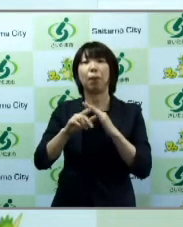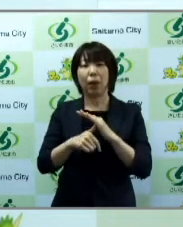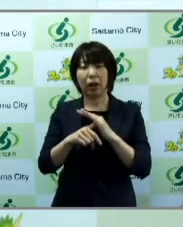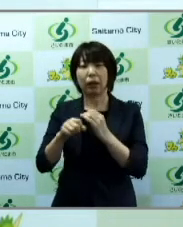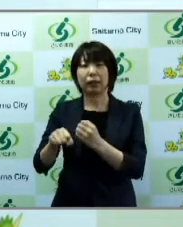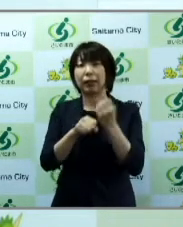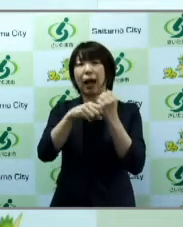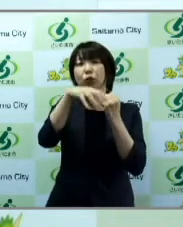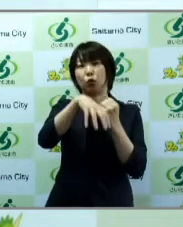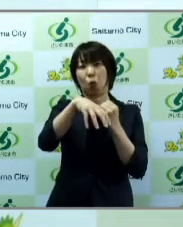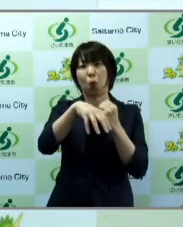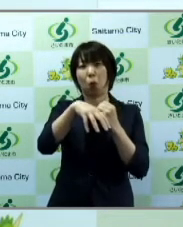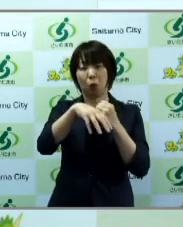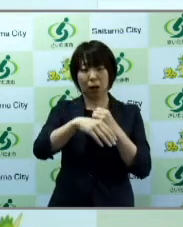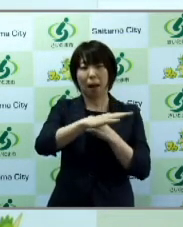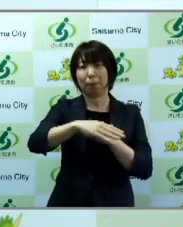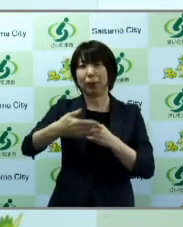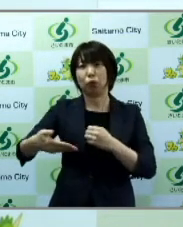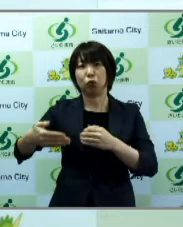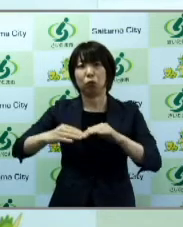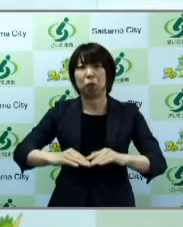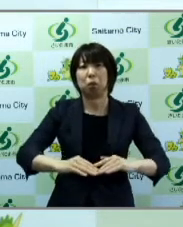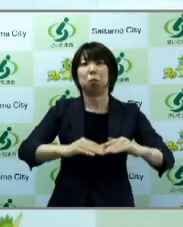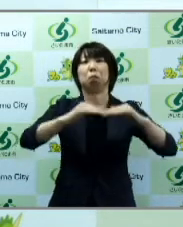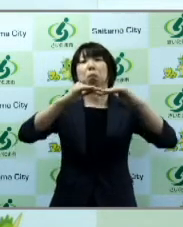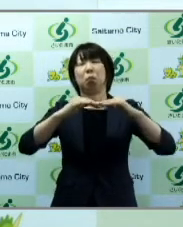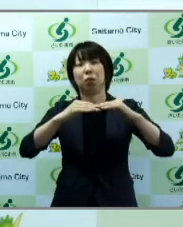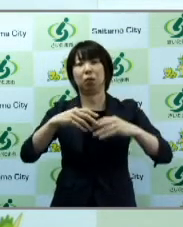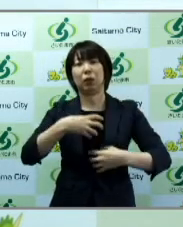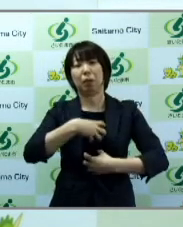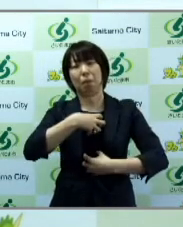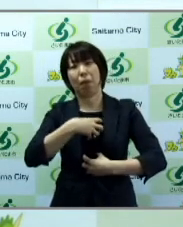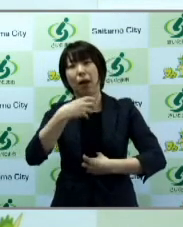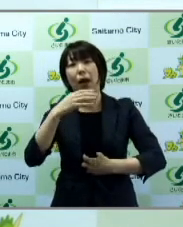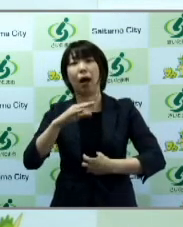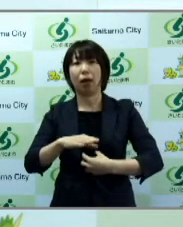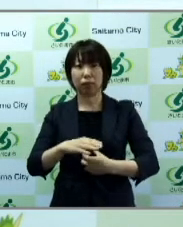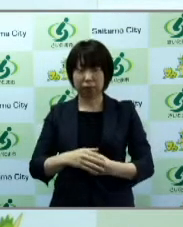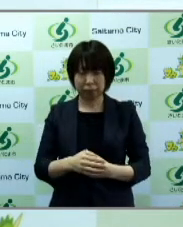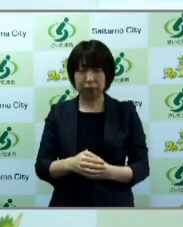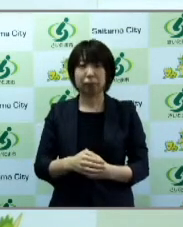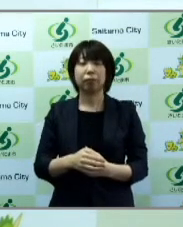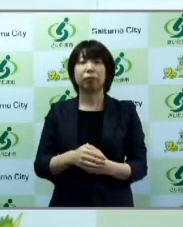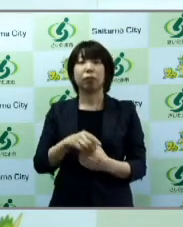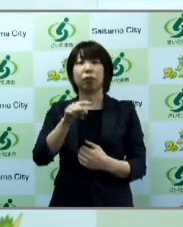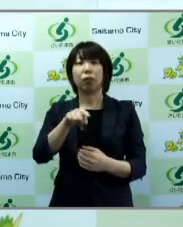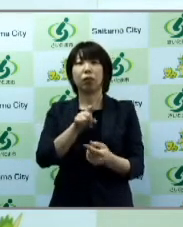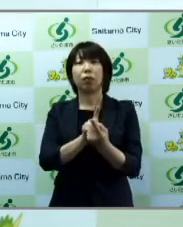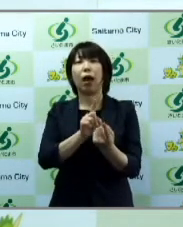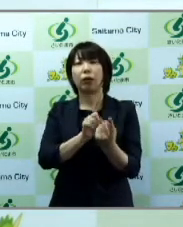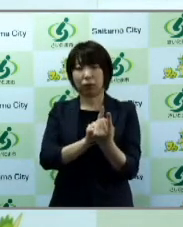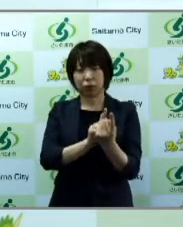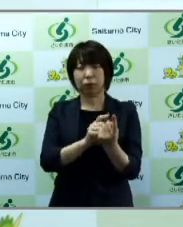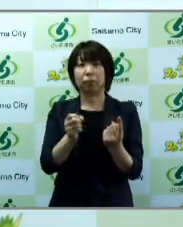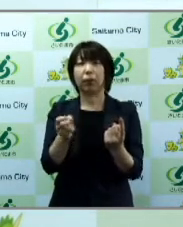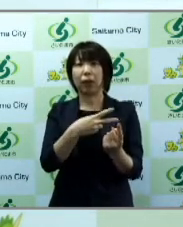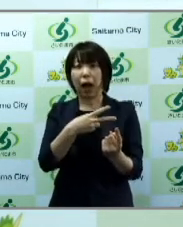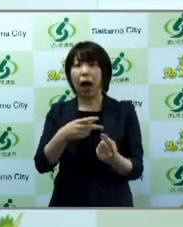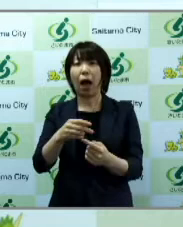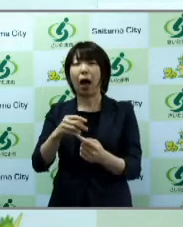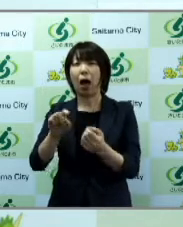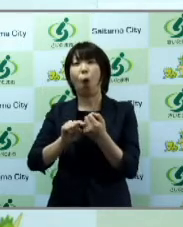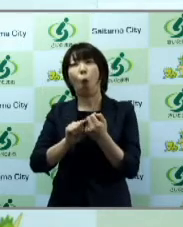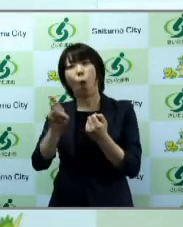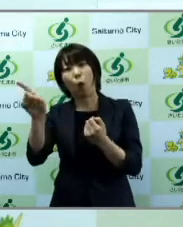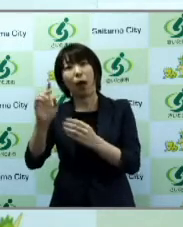高いので、その辺の対策と、まあ、他県では大きなビルを持っている